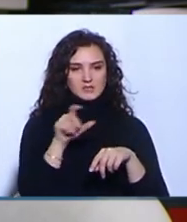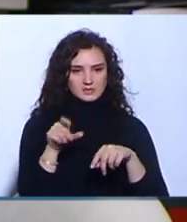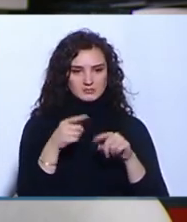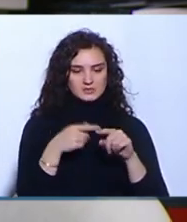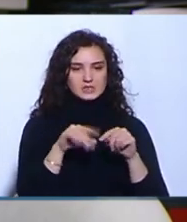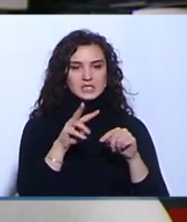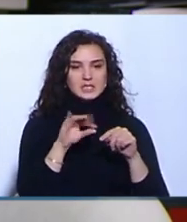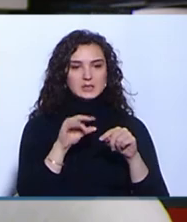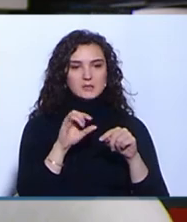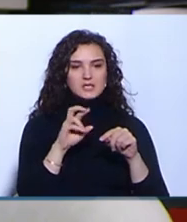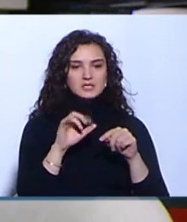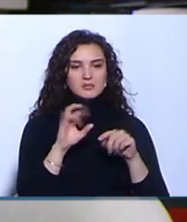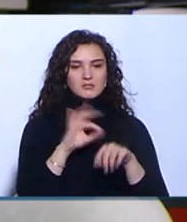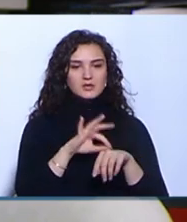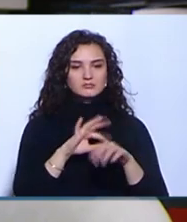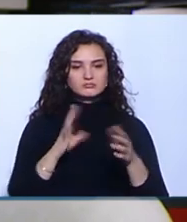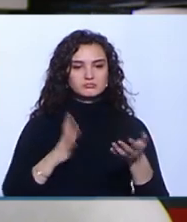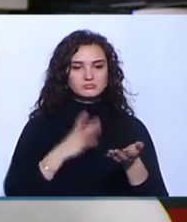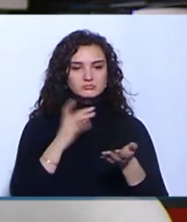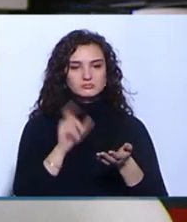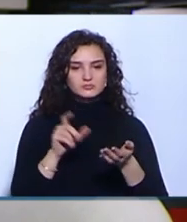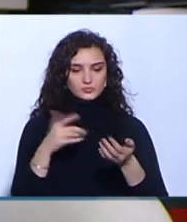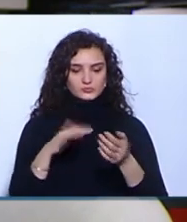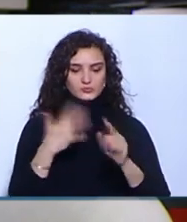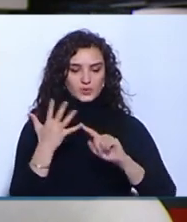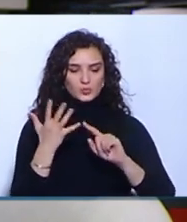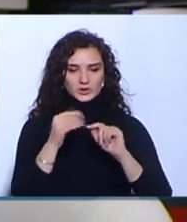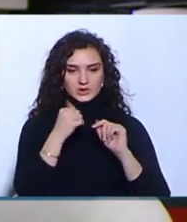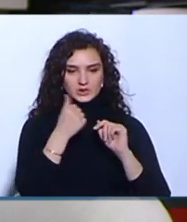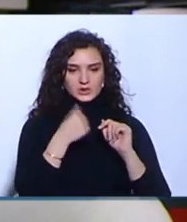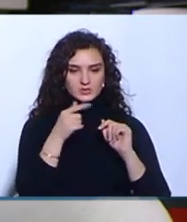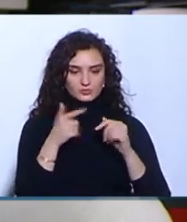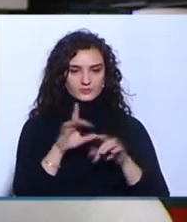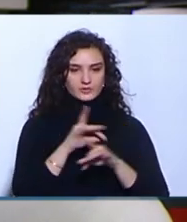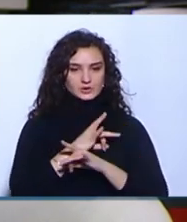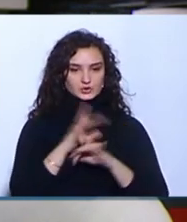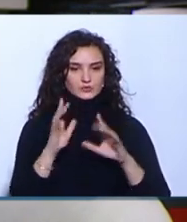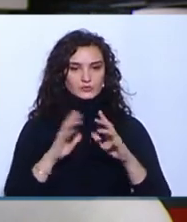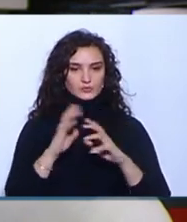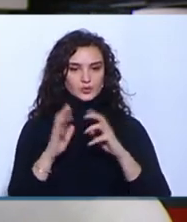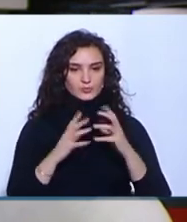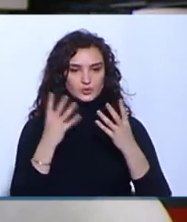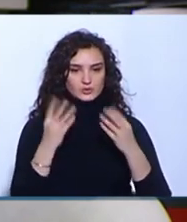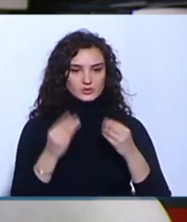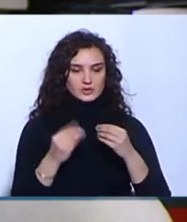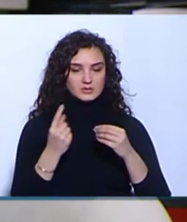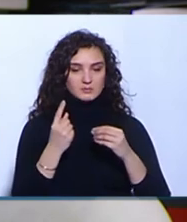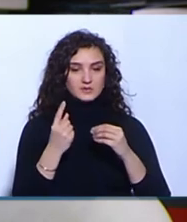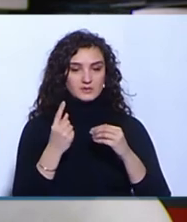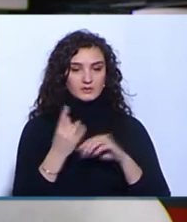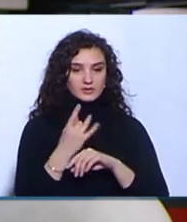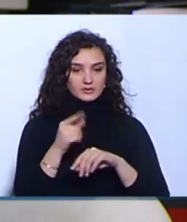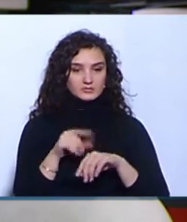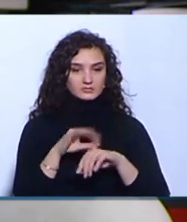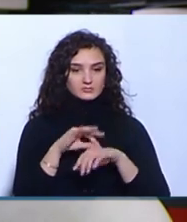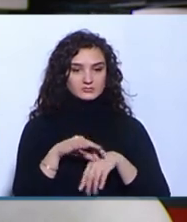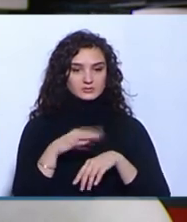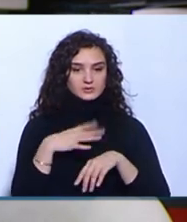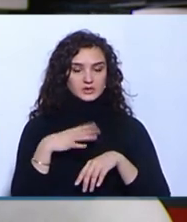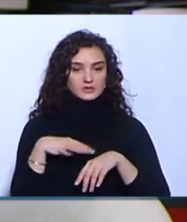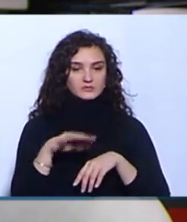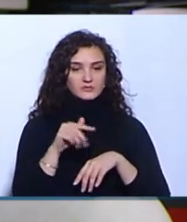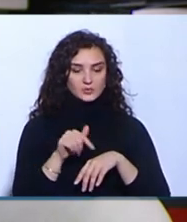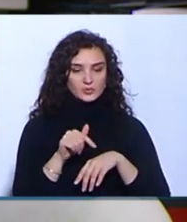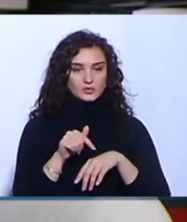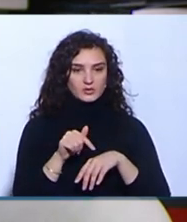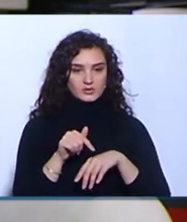ლიმფედემა გადატანილი პაციენტების და უკვე მეხუთე წელია ისინი აღნიშნავს ლიმფედემის მსოფლიო დღეს. პირველად არის ეხლა, რომ საქართველოს